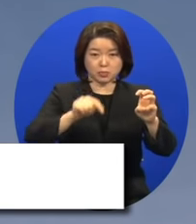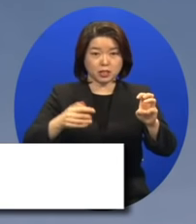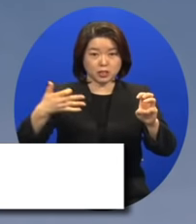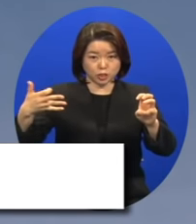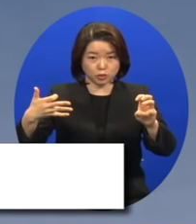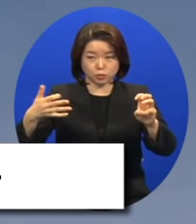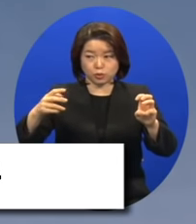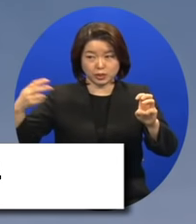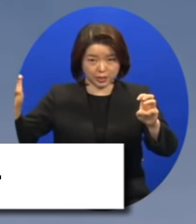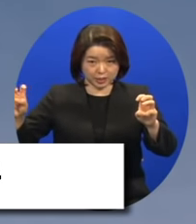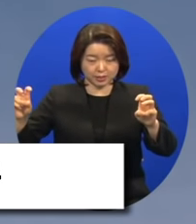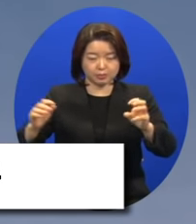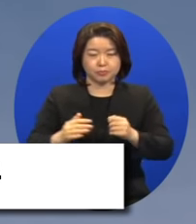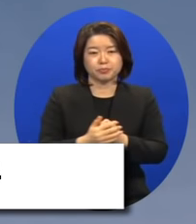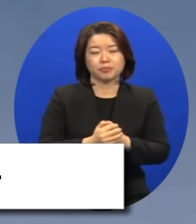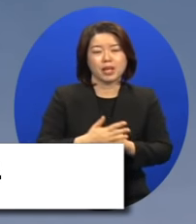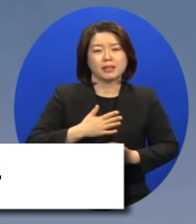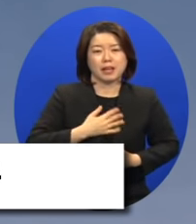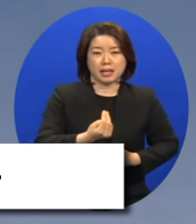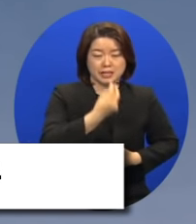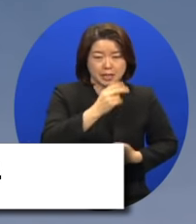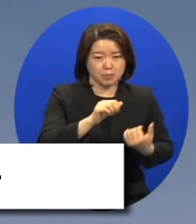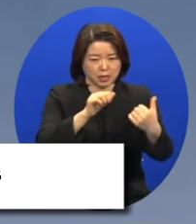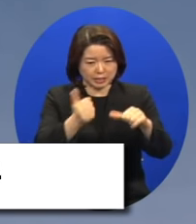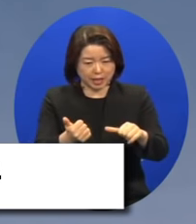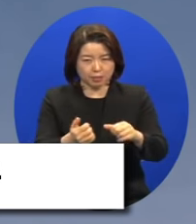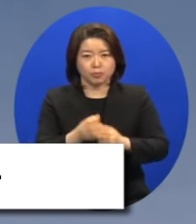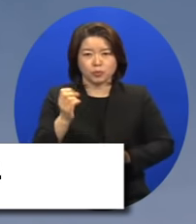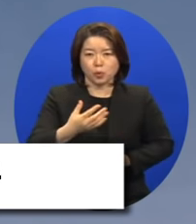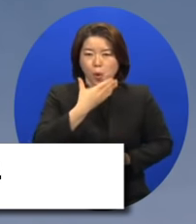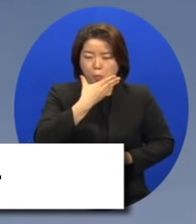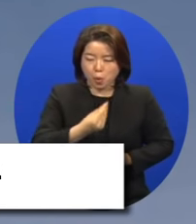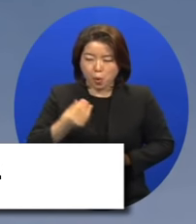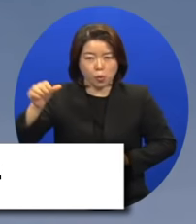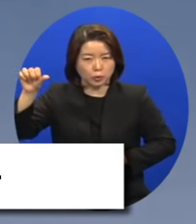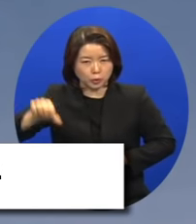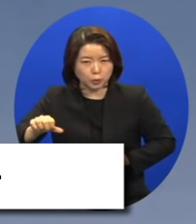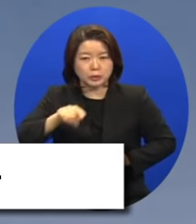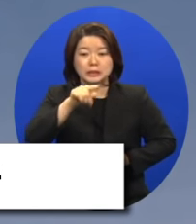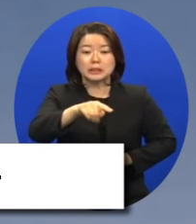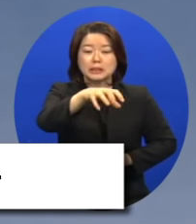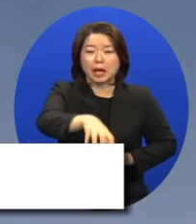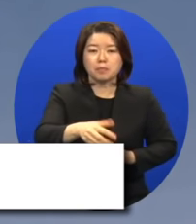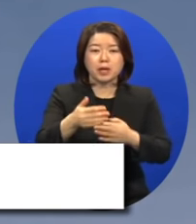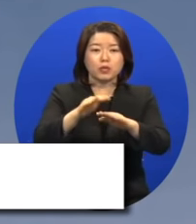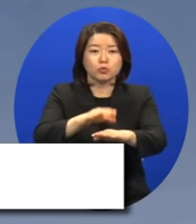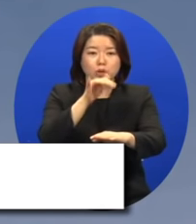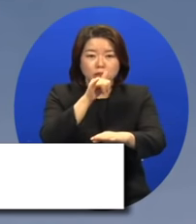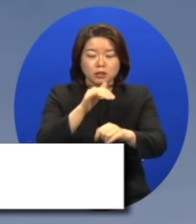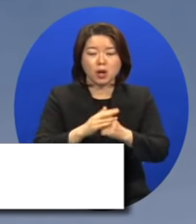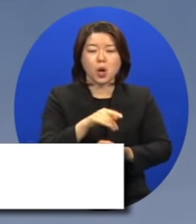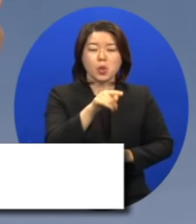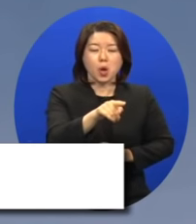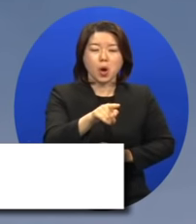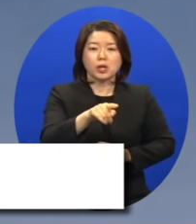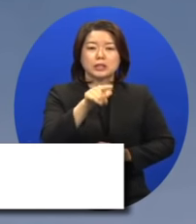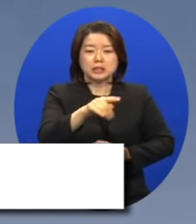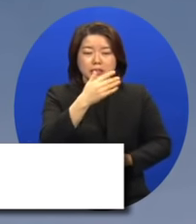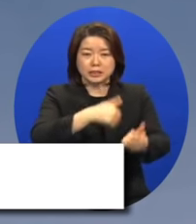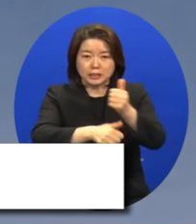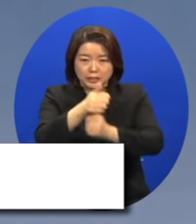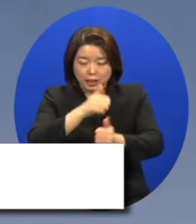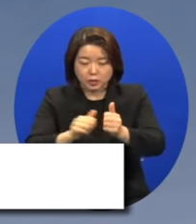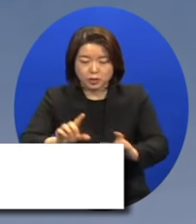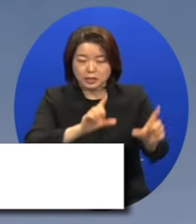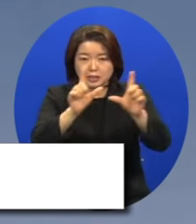19-20절입니다.내가 너희앞에생명과죽음, 복과저주를놓아두었으니,이제생명을택하십시오. 그리하여